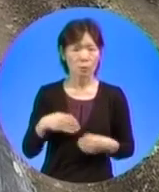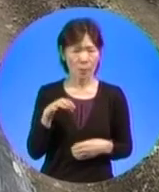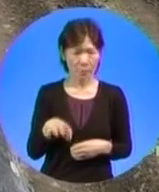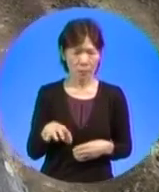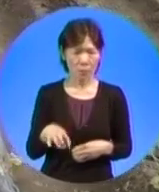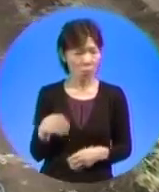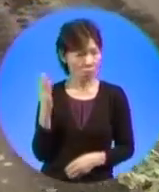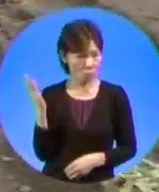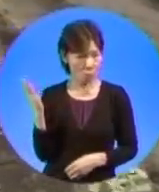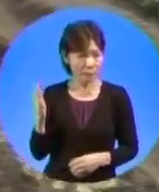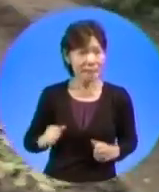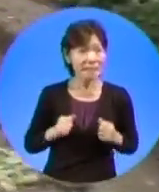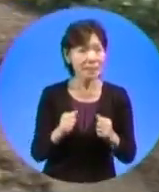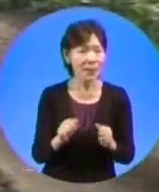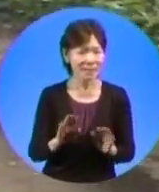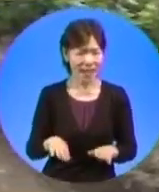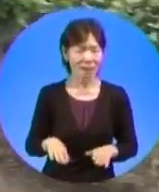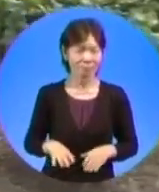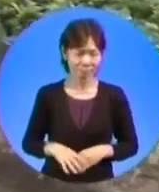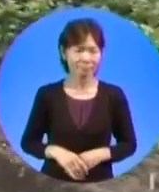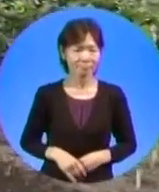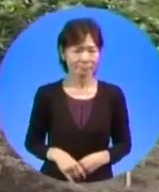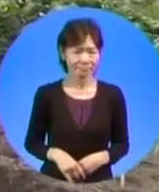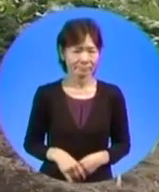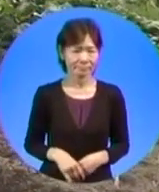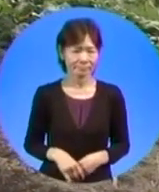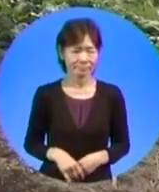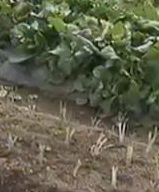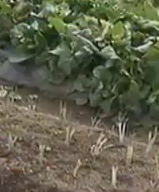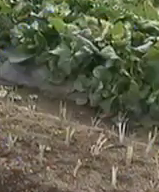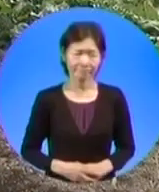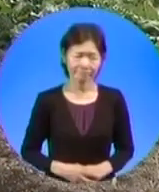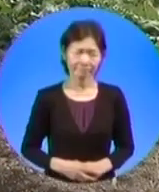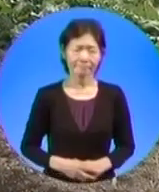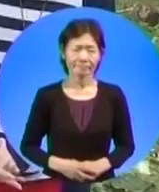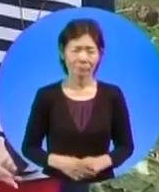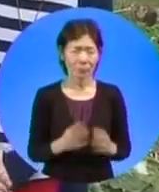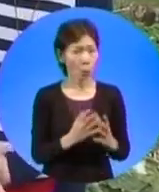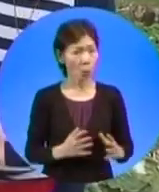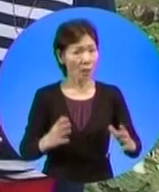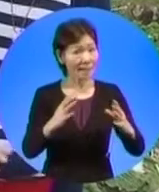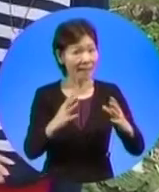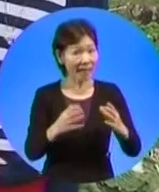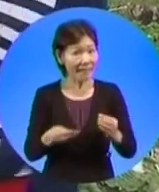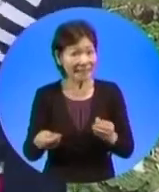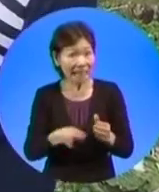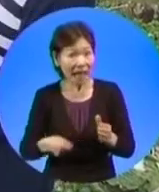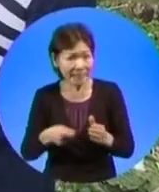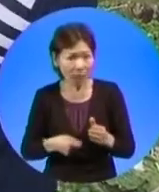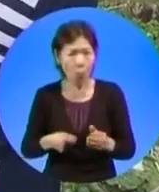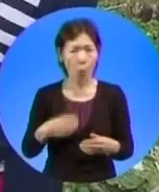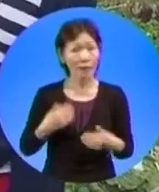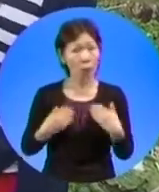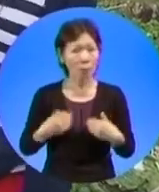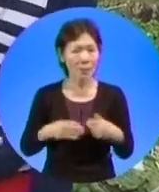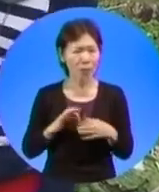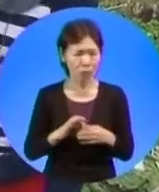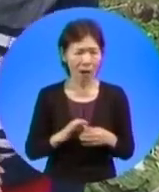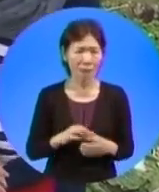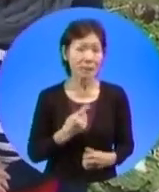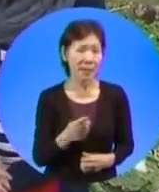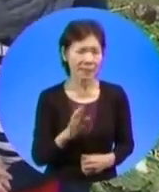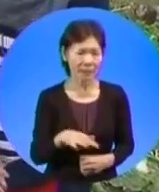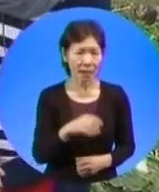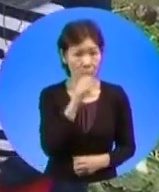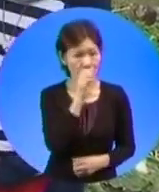覚狩りが一年中楽しめる久野田農園です。 さあこちらに味覚狩りということでお邪魔したんです